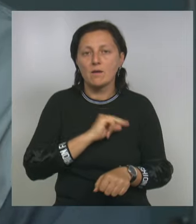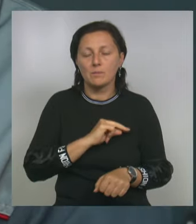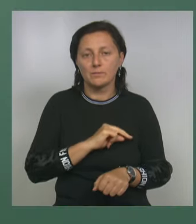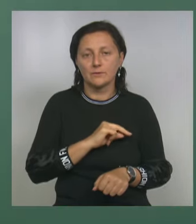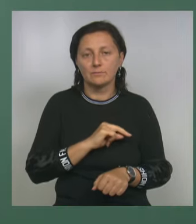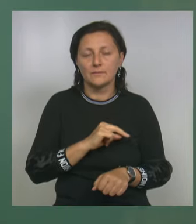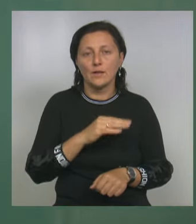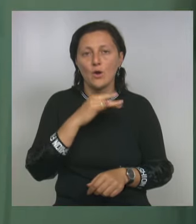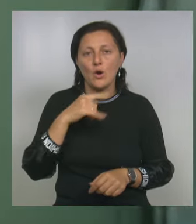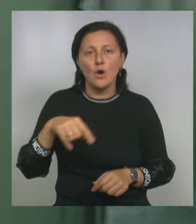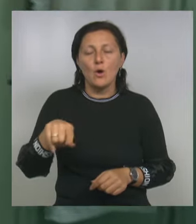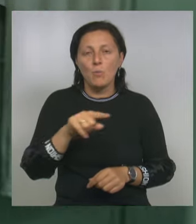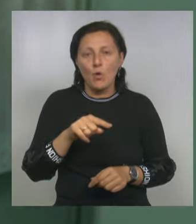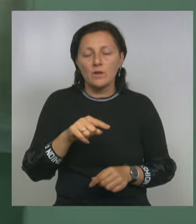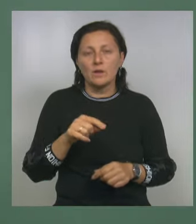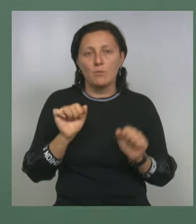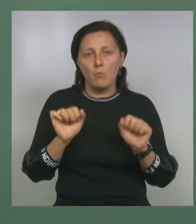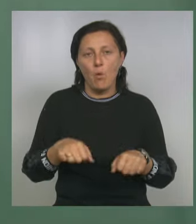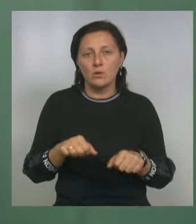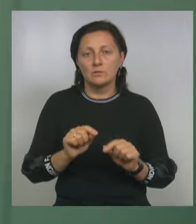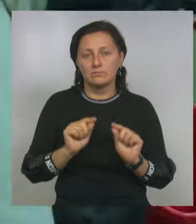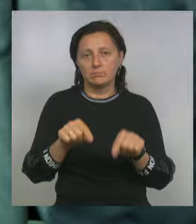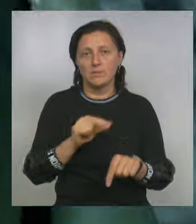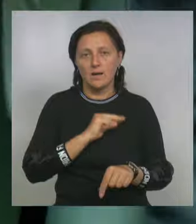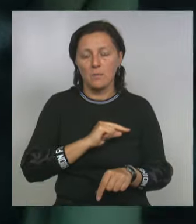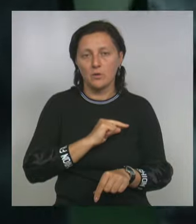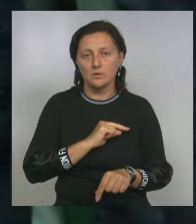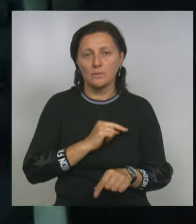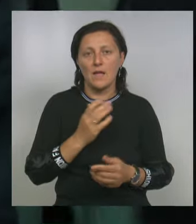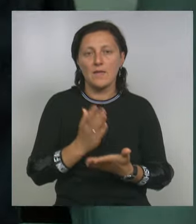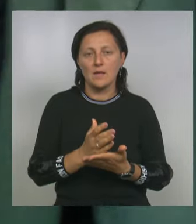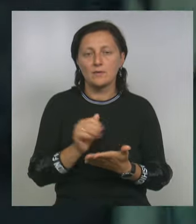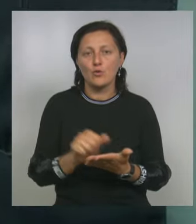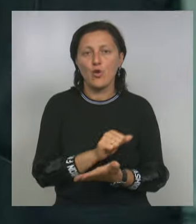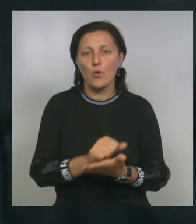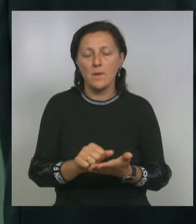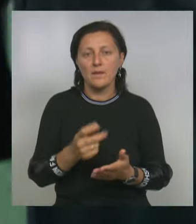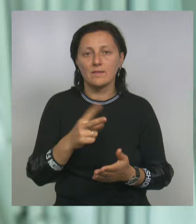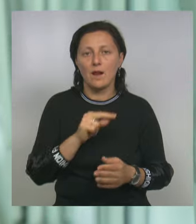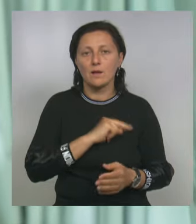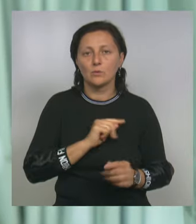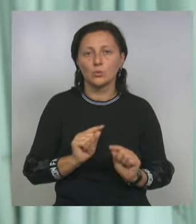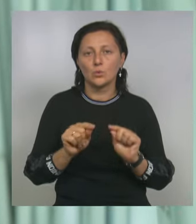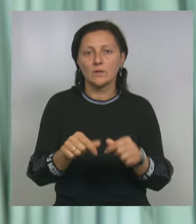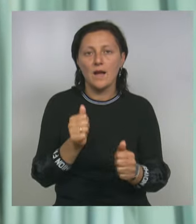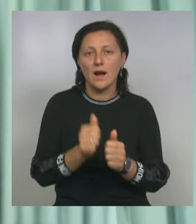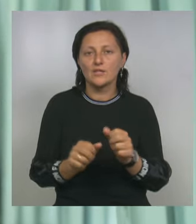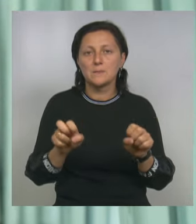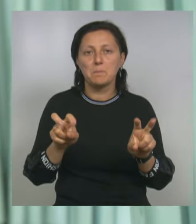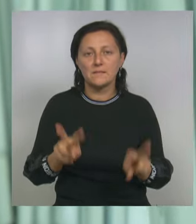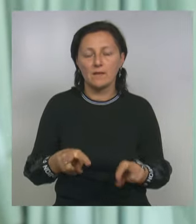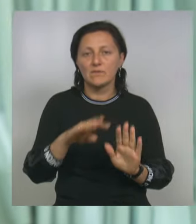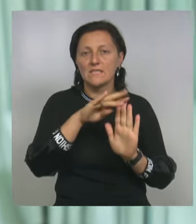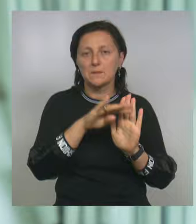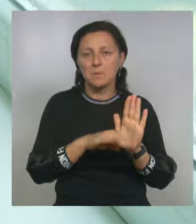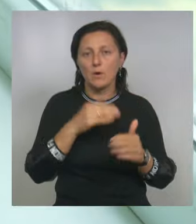ранее неурегулированные моменты станут на свои места. Определят пакет документов, который необходим для трудоустройства по каждому специальности. В список